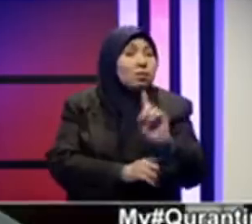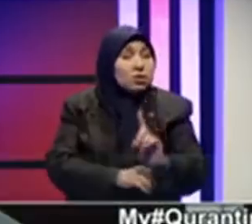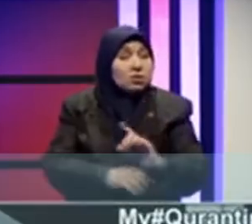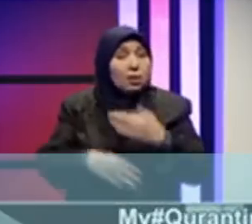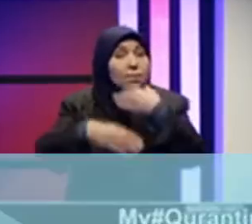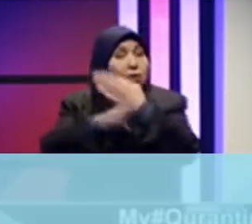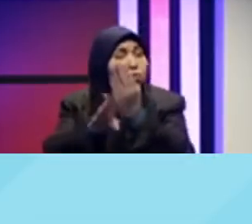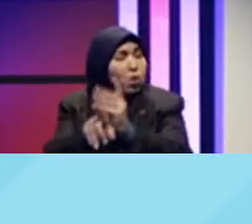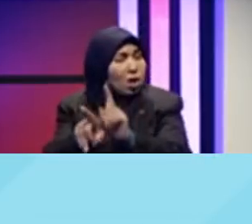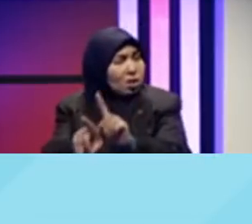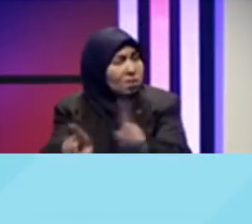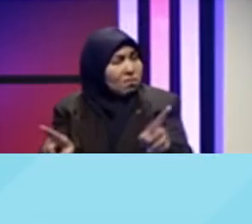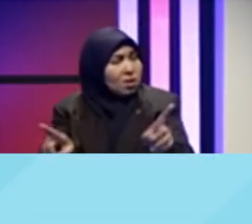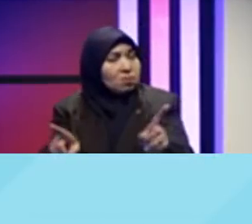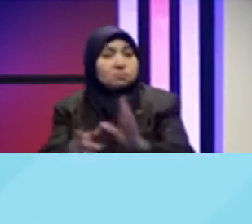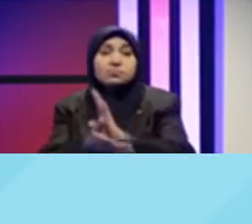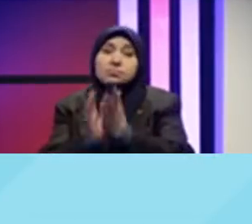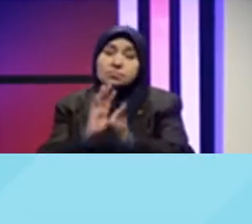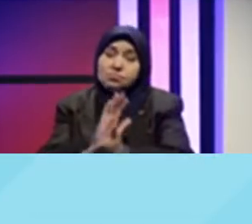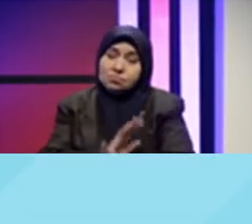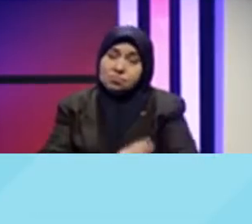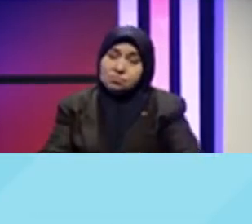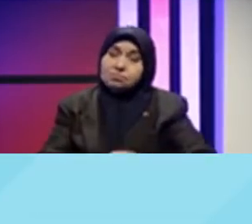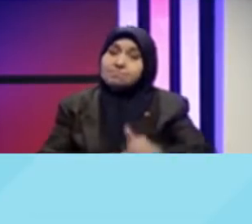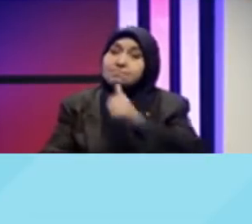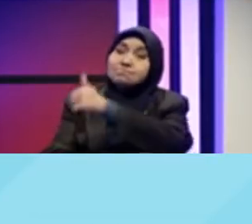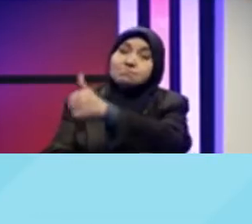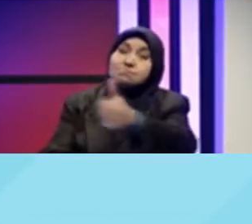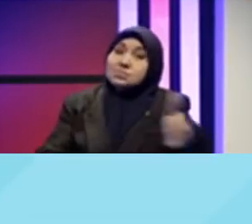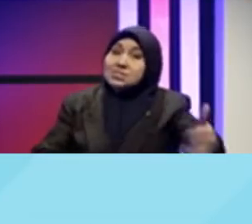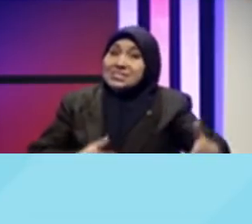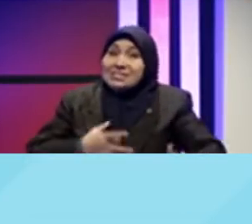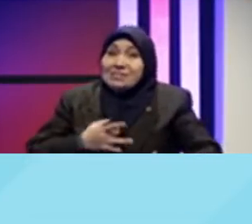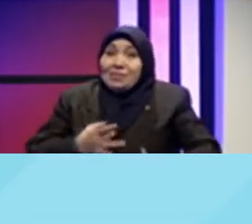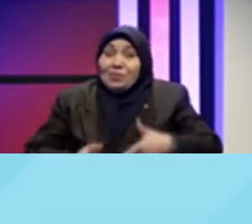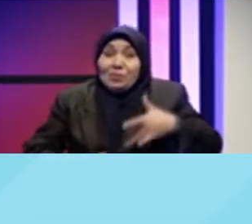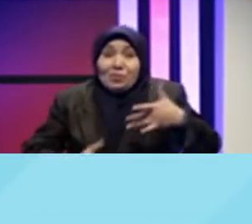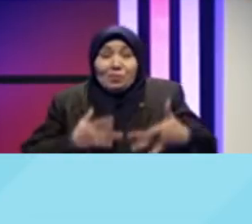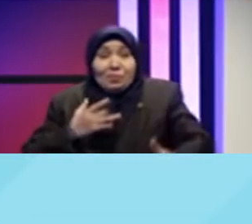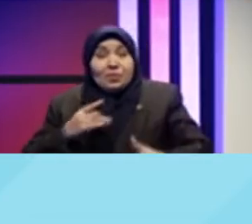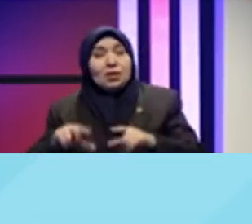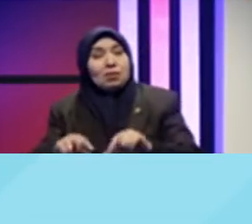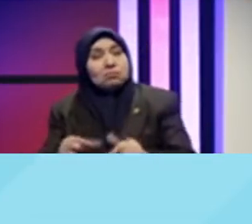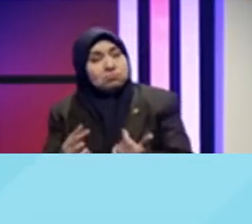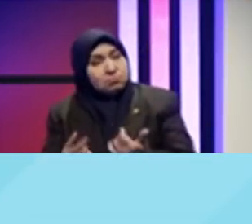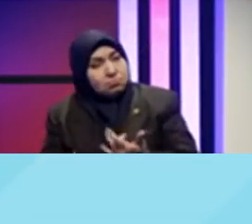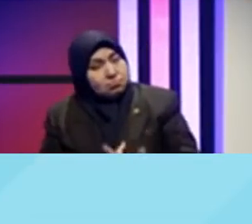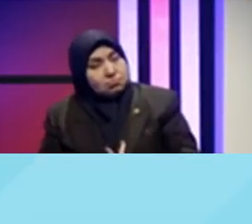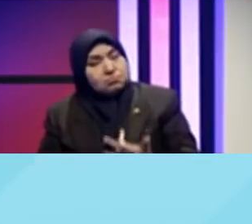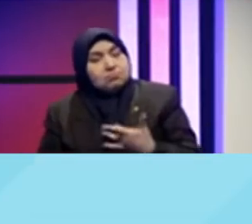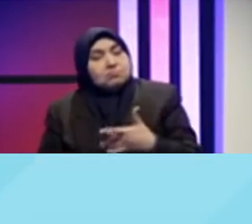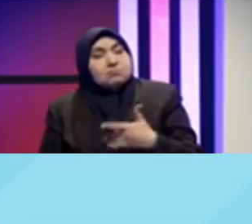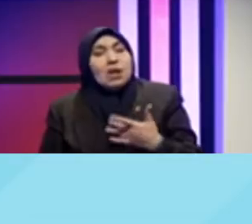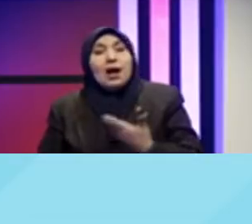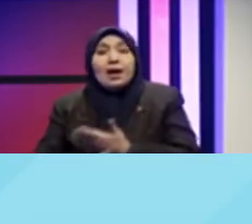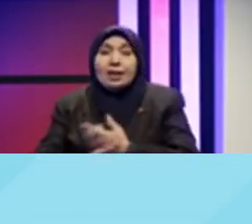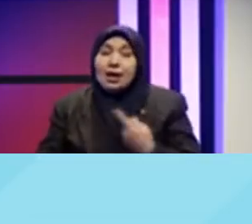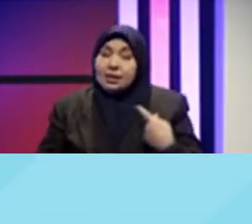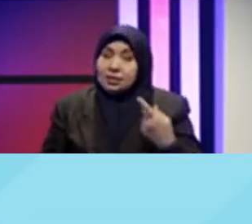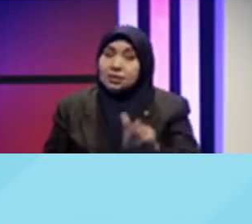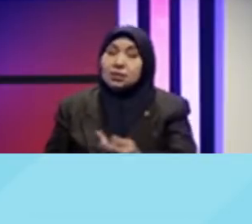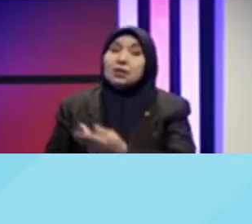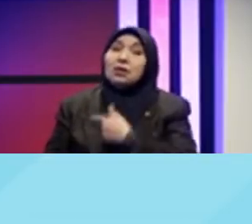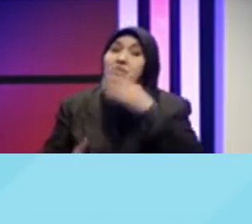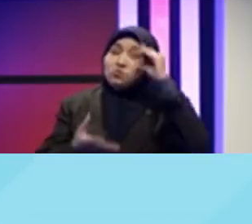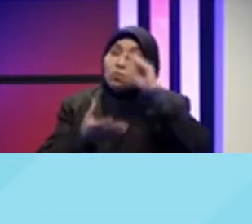yang pelbagai, agar masing-masing teruja dengan Al-Quran dan mereka merasakan ya anak kita,